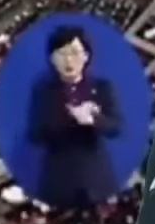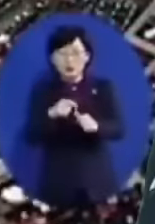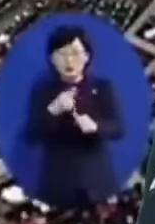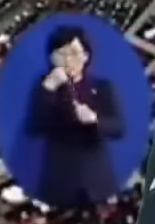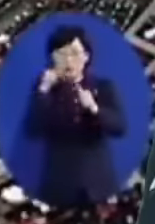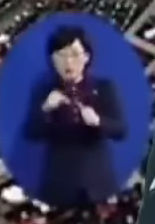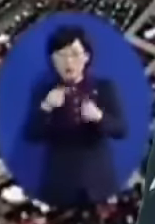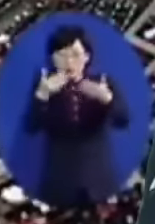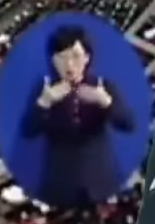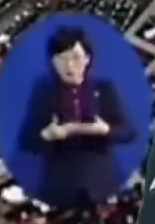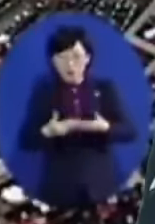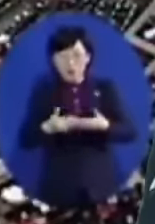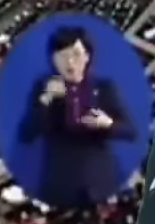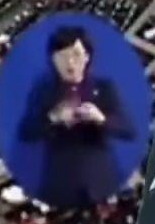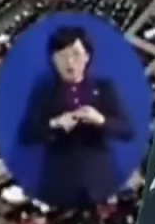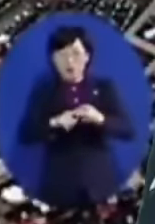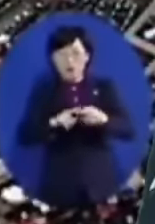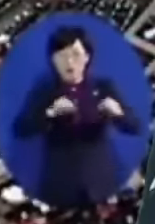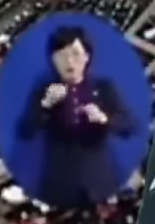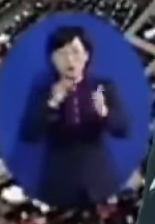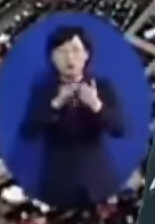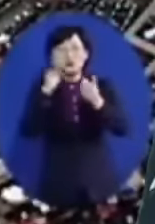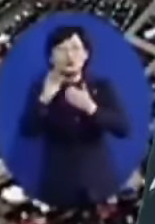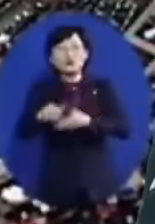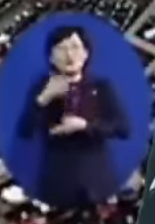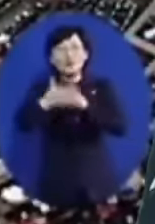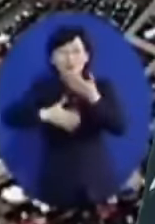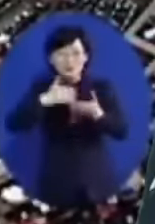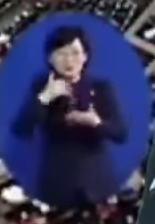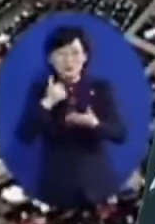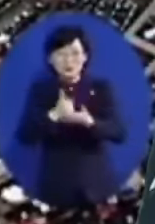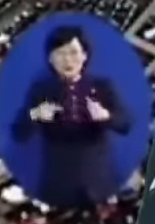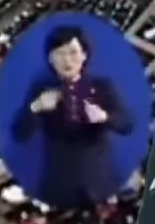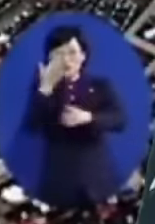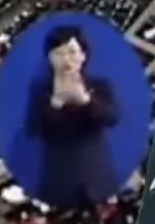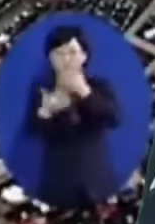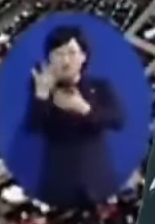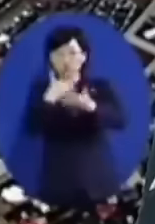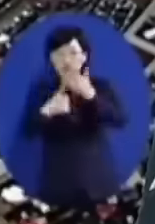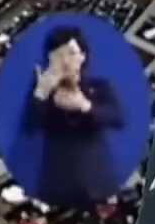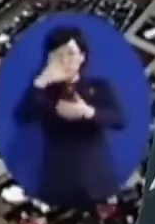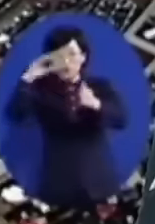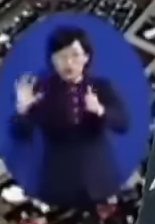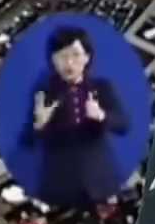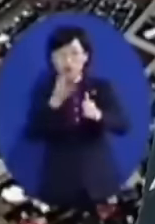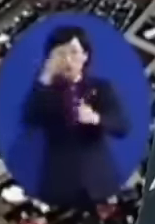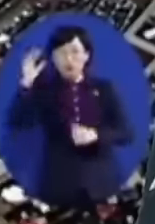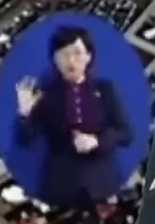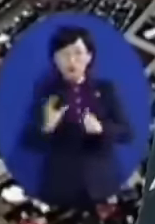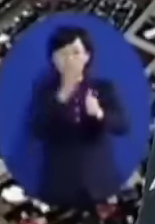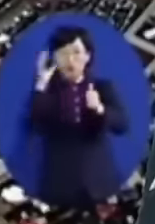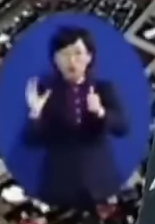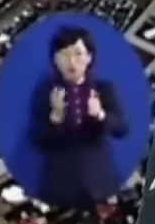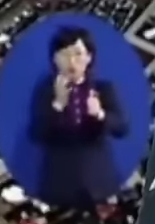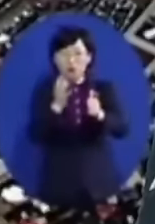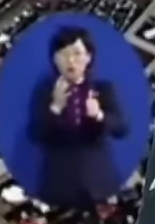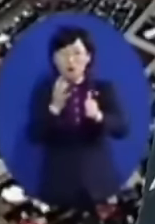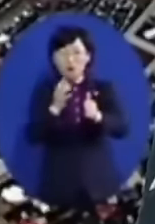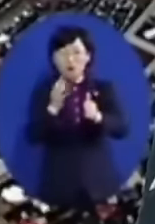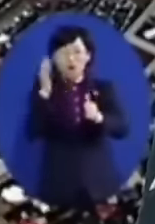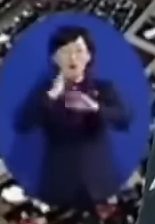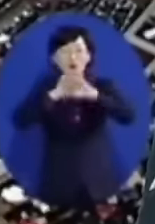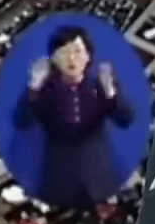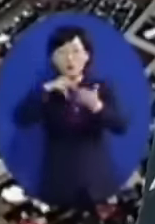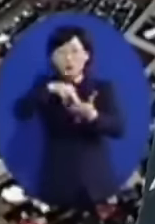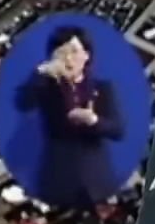때 소명을 실천하고 난 다음에 하나님이 엘리야를 효리 바람을 통해서 하늘로 데리고 올라가